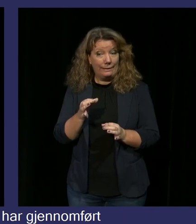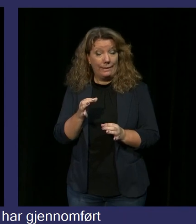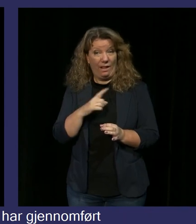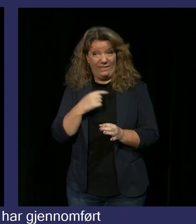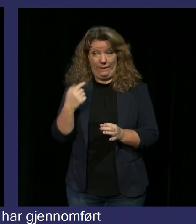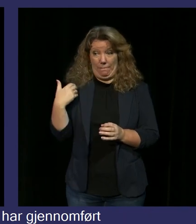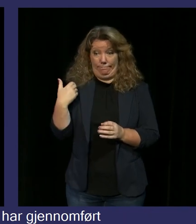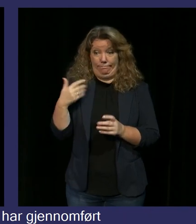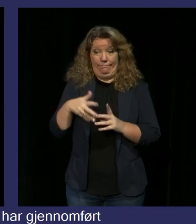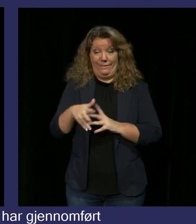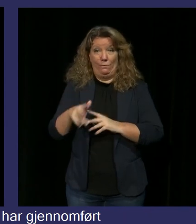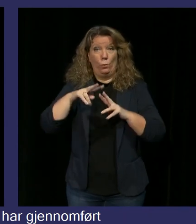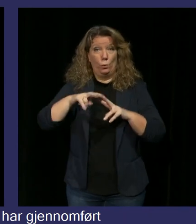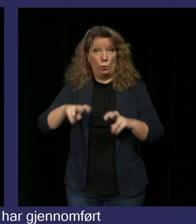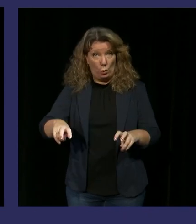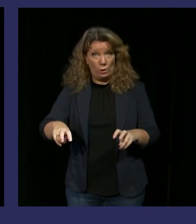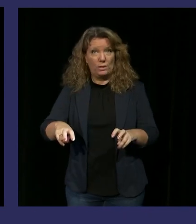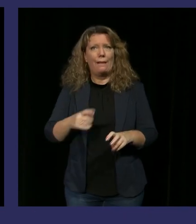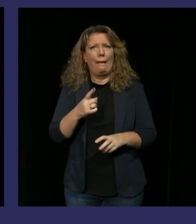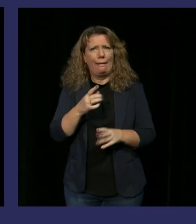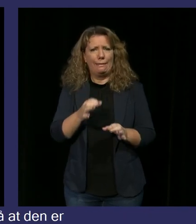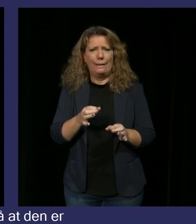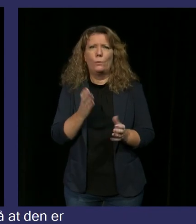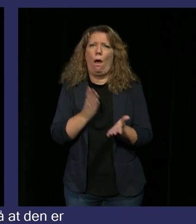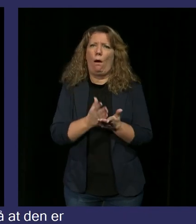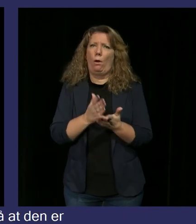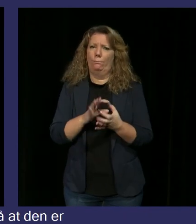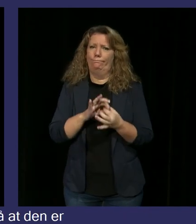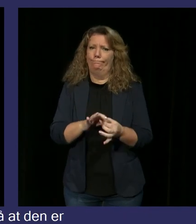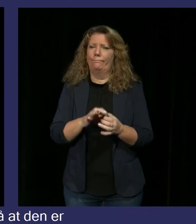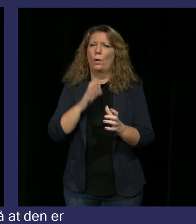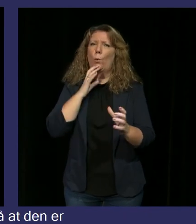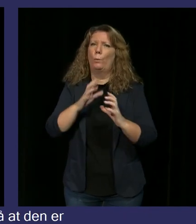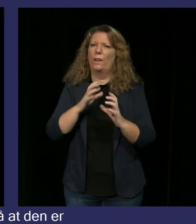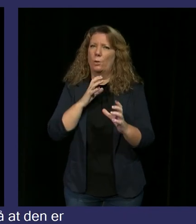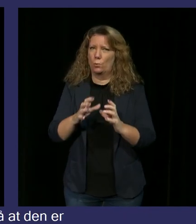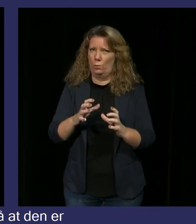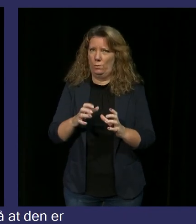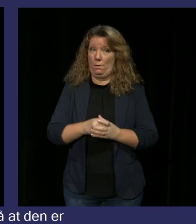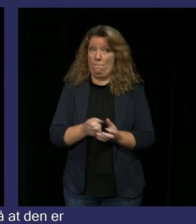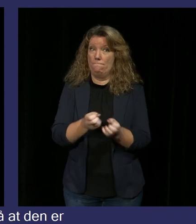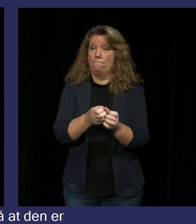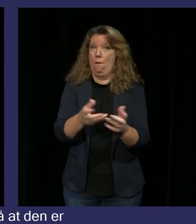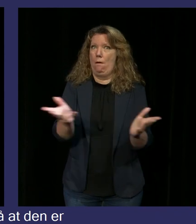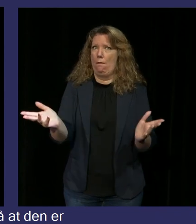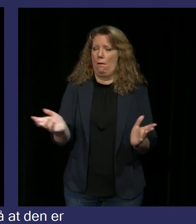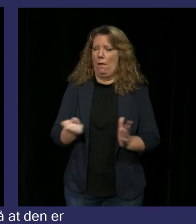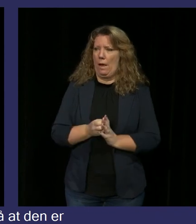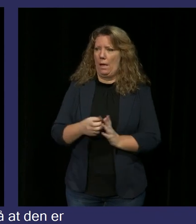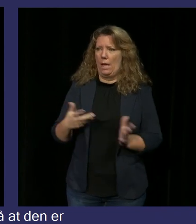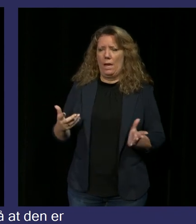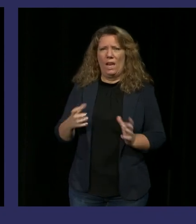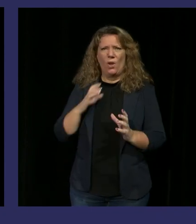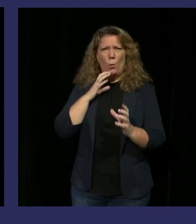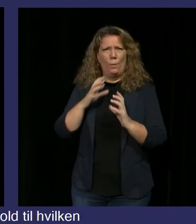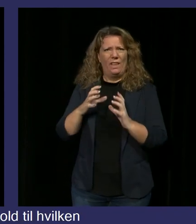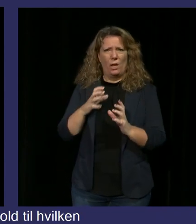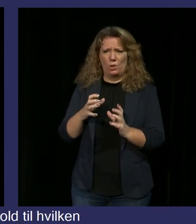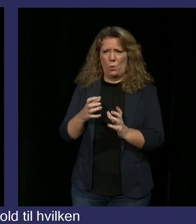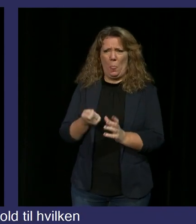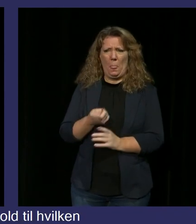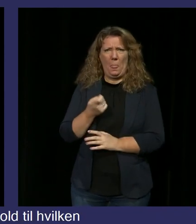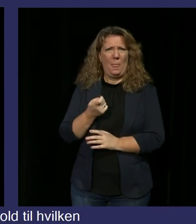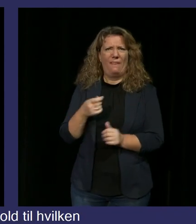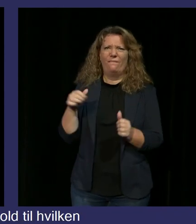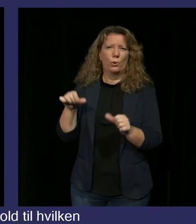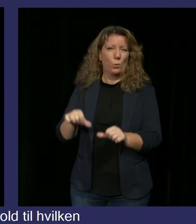undersøkelser, og det er nettopp det med kommunikasjon. Der er det mange som reagerer på at den er mangelfull og at den er for dårlig. Det